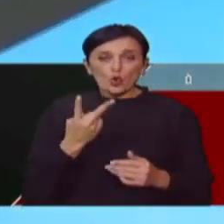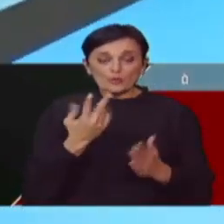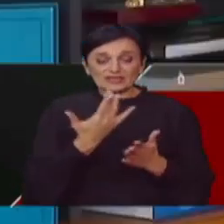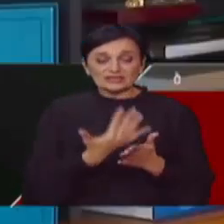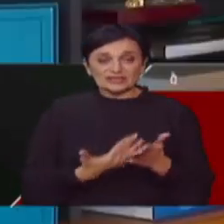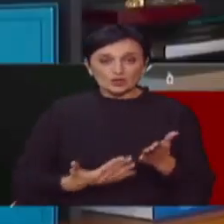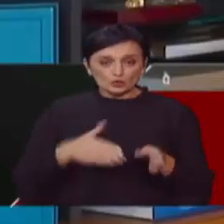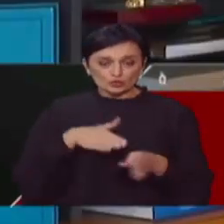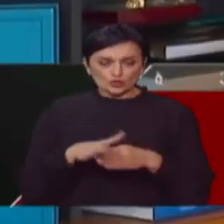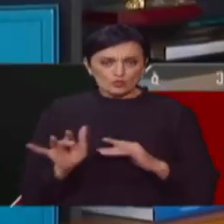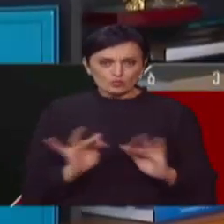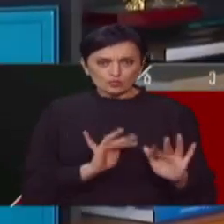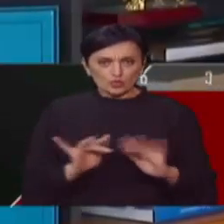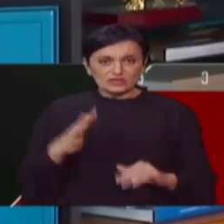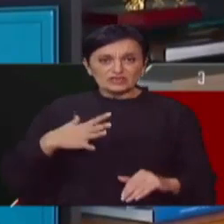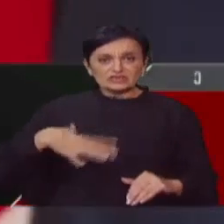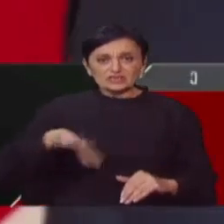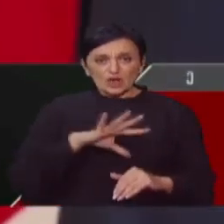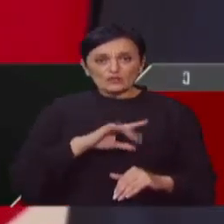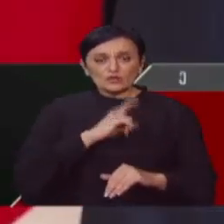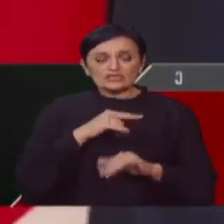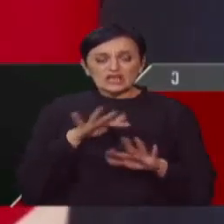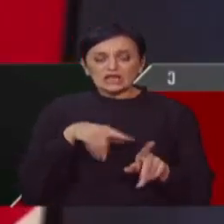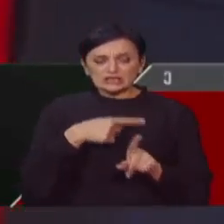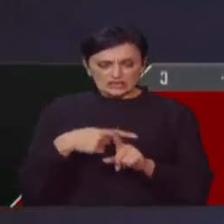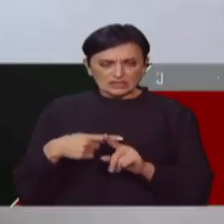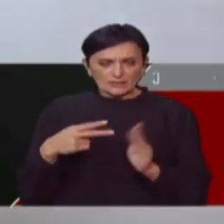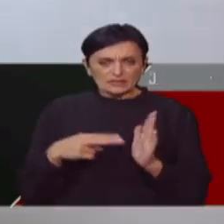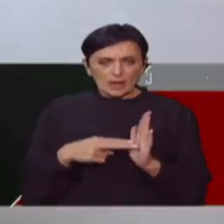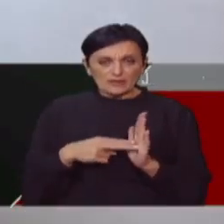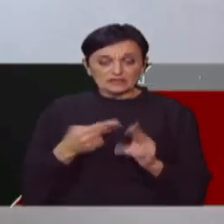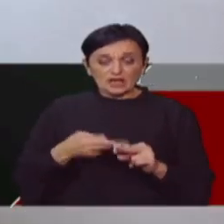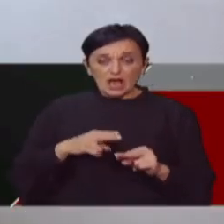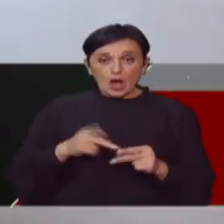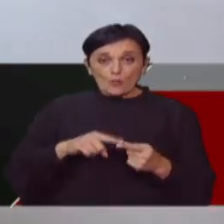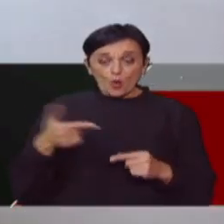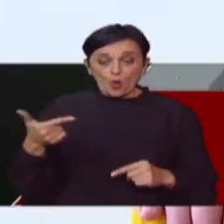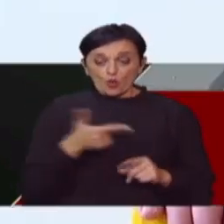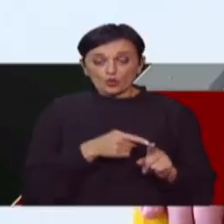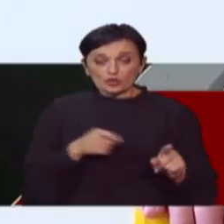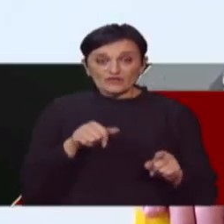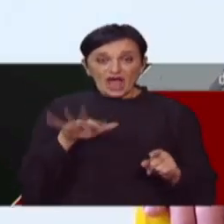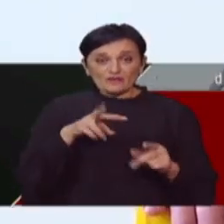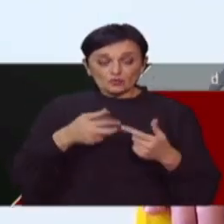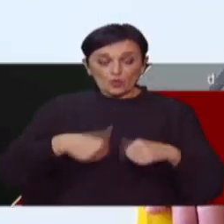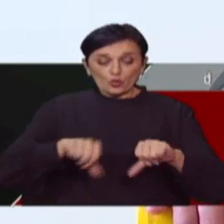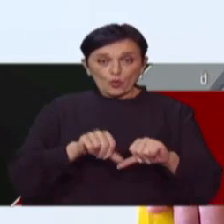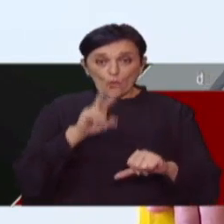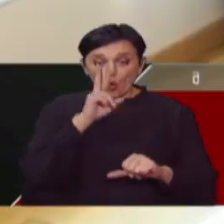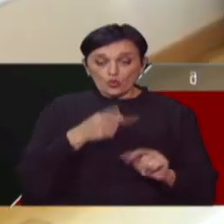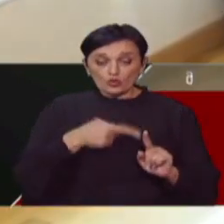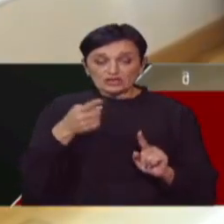რეკომენდაციის შესრულების პროცესში საქართველოს ძალისხმევას დადებითად აფასებს. ამ ფონზე ორ კვირაში ევროკომისიისგან და ორ